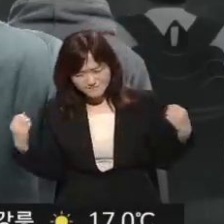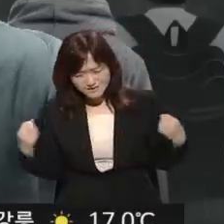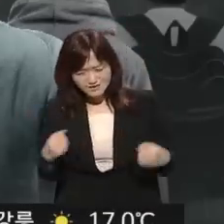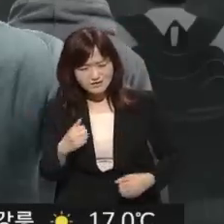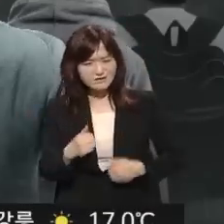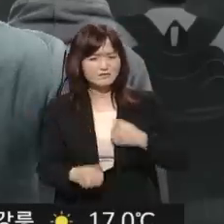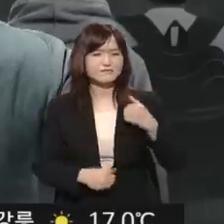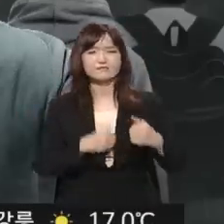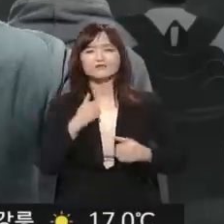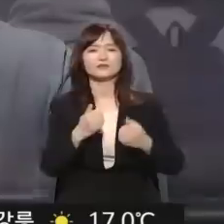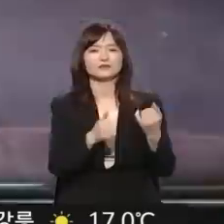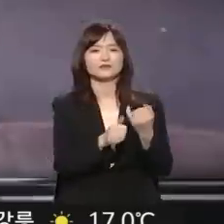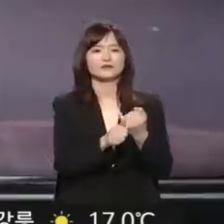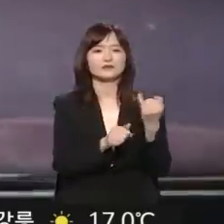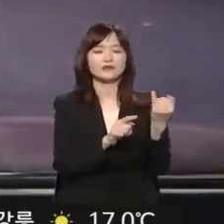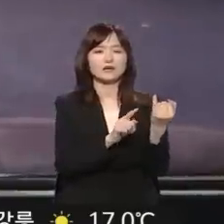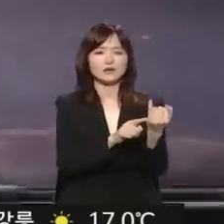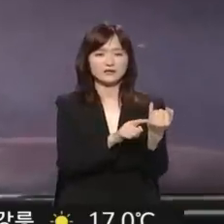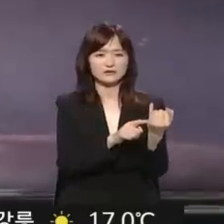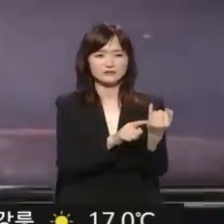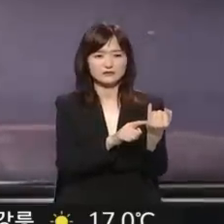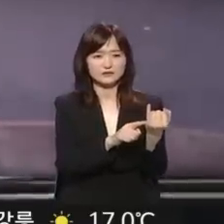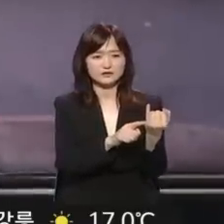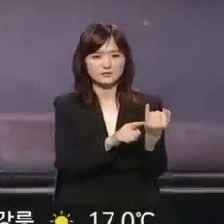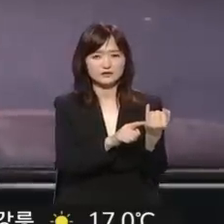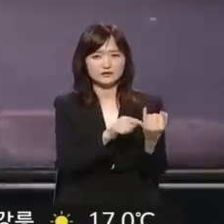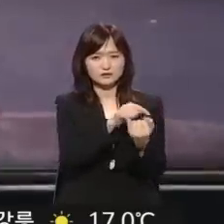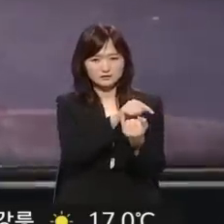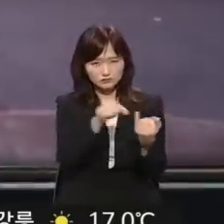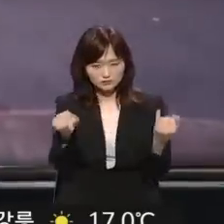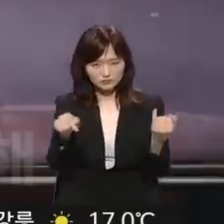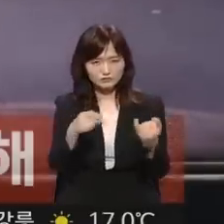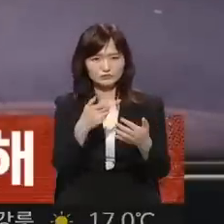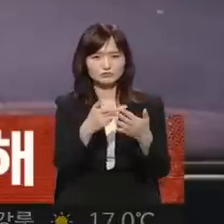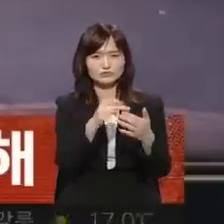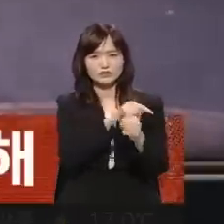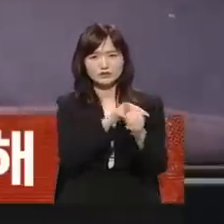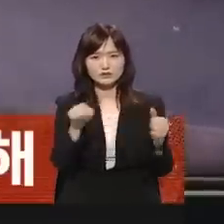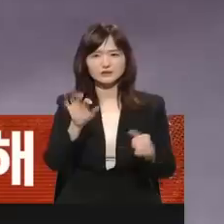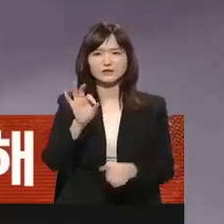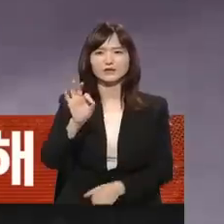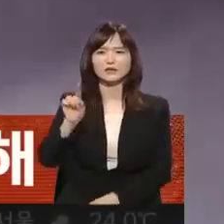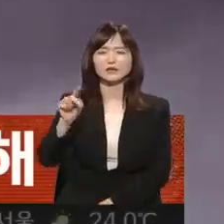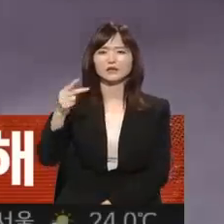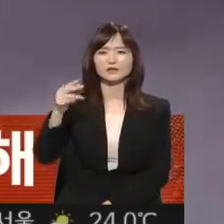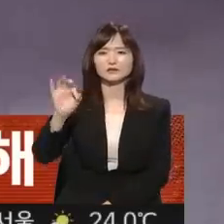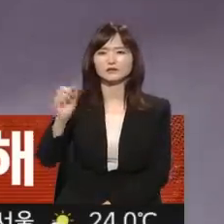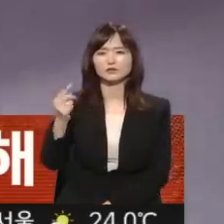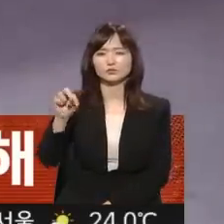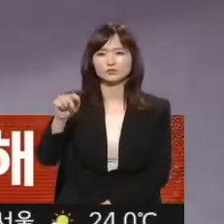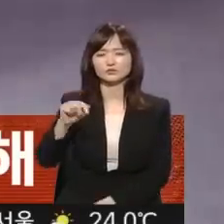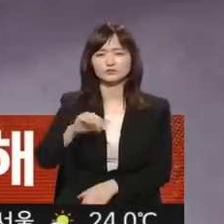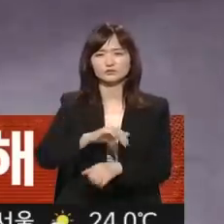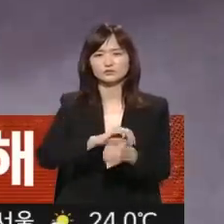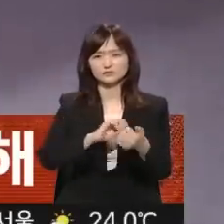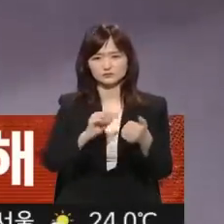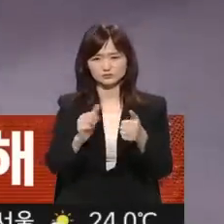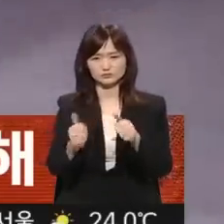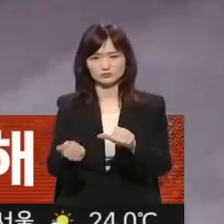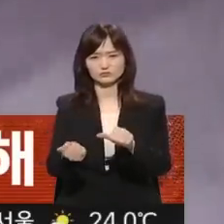둘째 아들까지 전부 살해하고 나서는 아디오스 잘가 이런 얘기까지 남겼다고